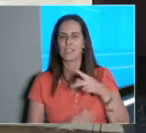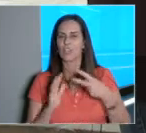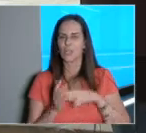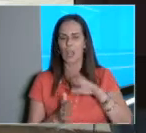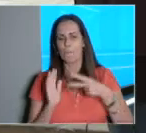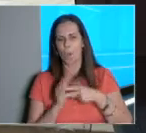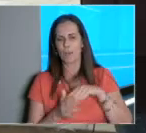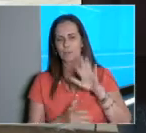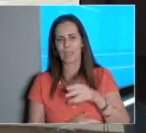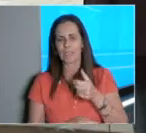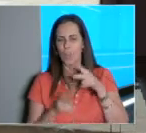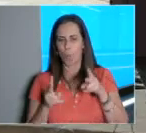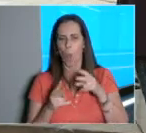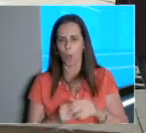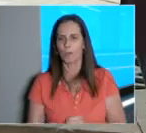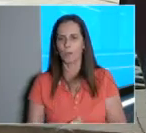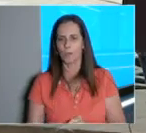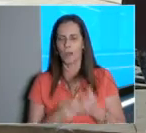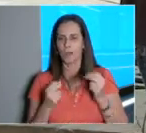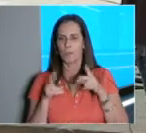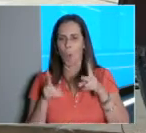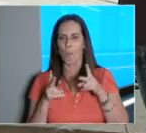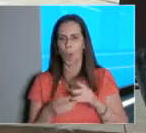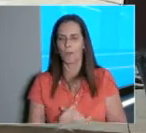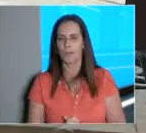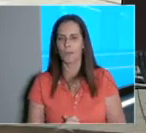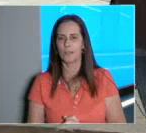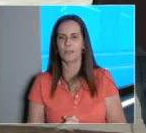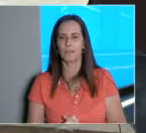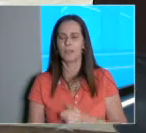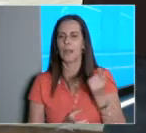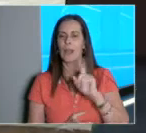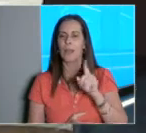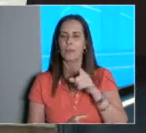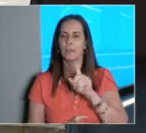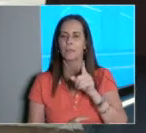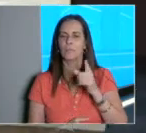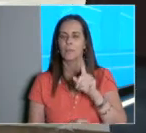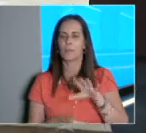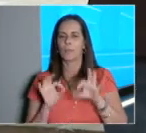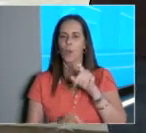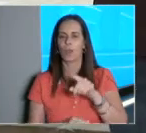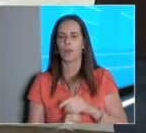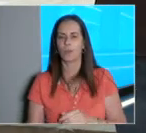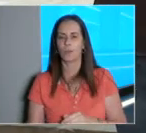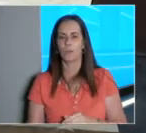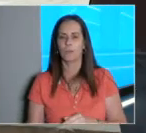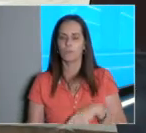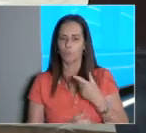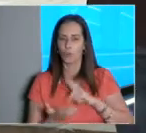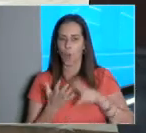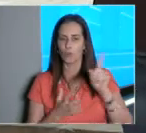שהיא גם פוליטיקה וגם קצת הומור. הרבה הומור. ובכן, למי בדעתך להצביע בבחירות שיערכו בעוד חודש, פחות שלושה